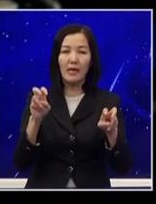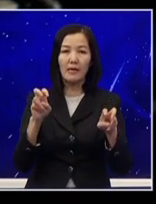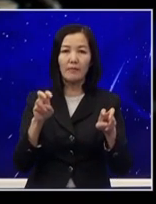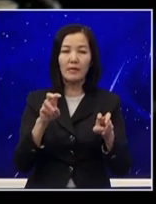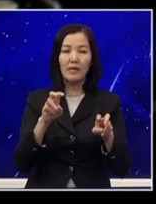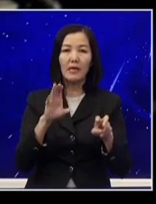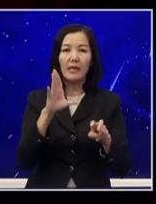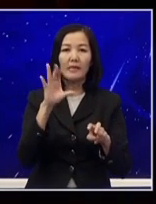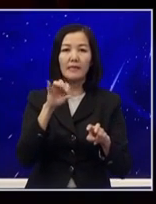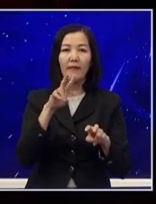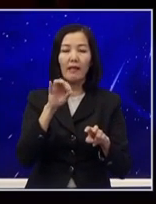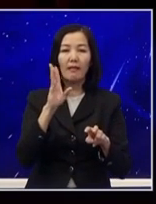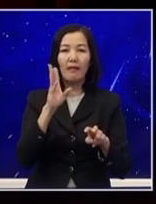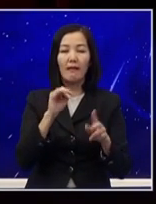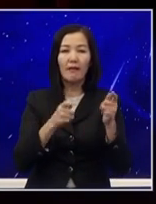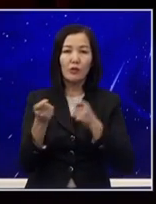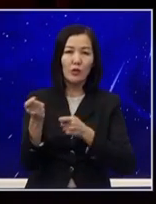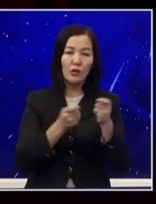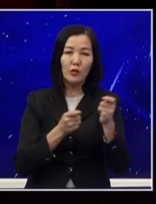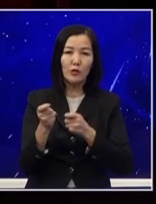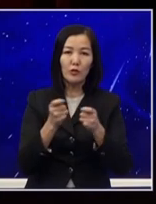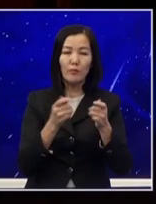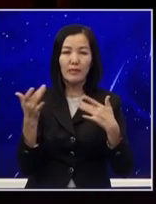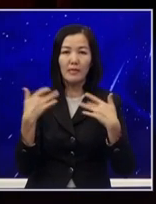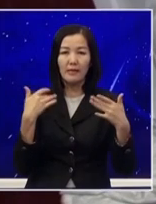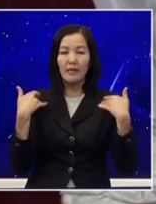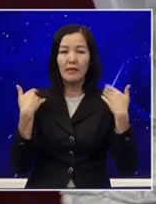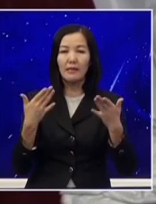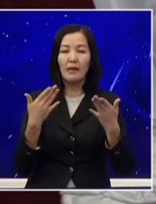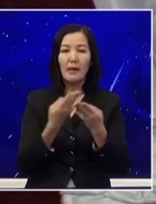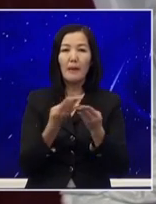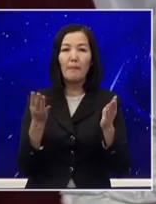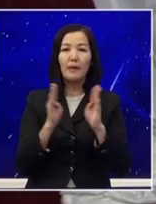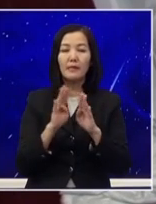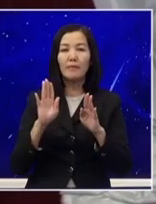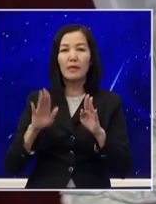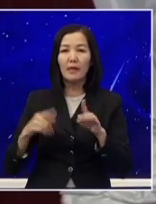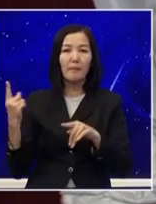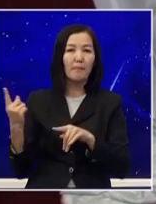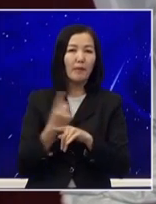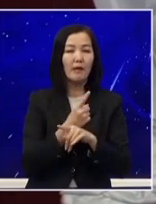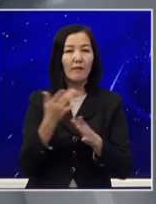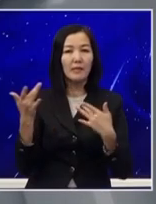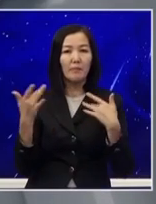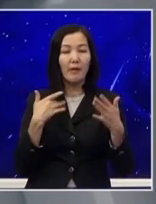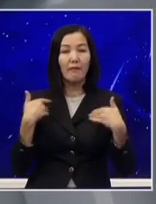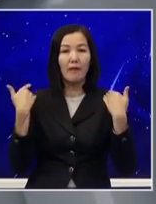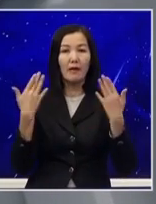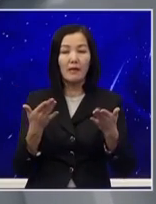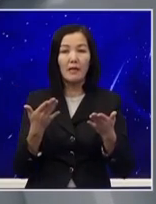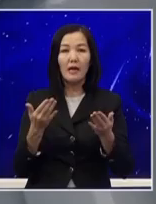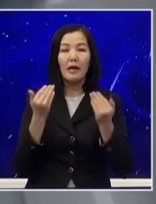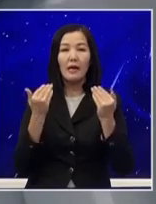Алексеевичтің туындысы негізінде сахналанды. Пандемиядан кейін әртістер көрерменге ұсынған алғашқы спектакль. Сұм соғыс